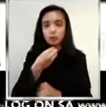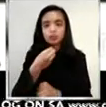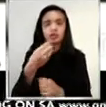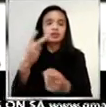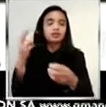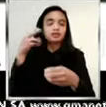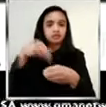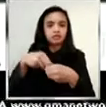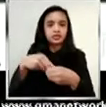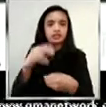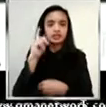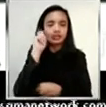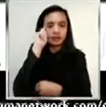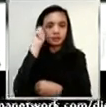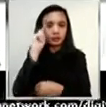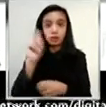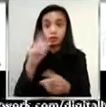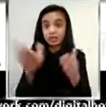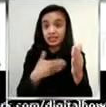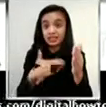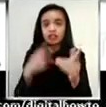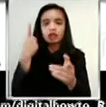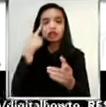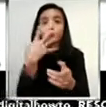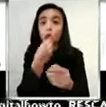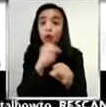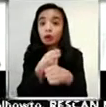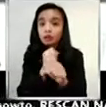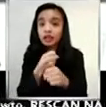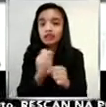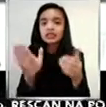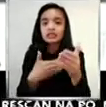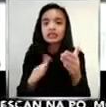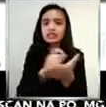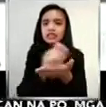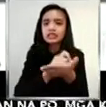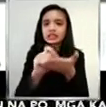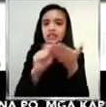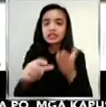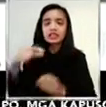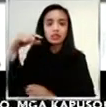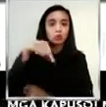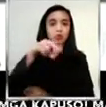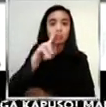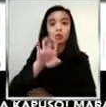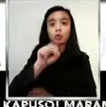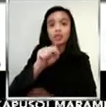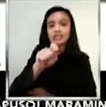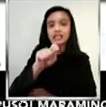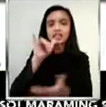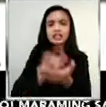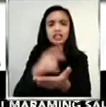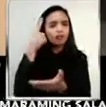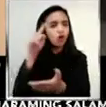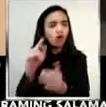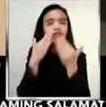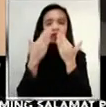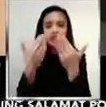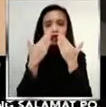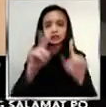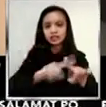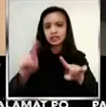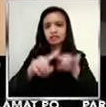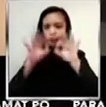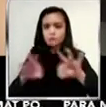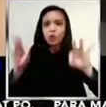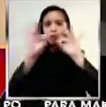Astley. Ang kanta, komposisyon ng singer-songwriter na si Quest, bilang pasasalamat na rin sa ating frontliners. Huwag